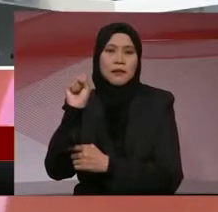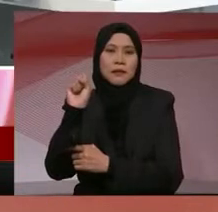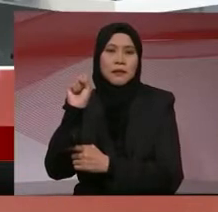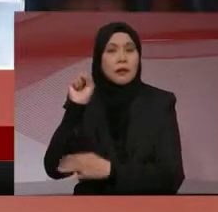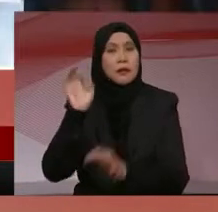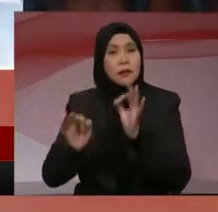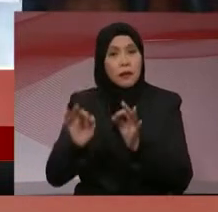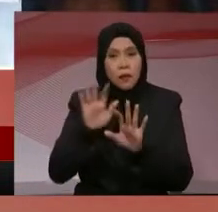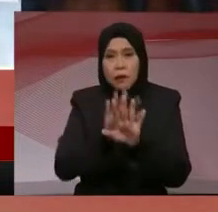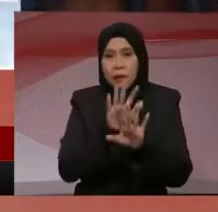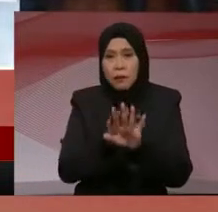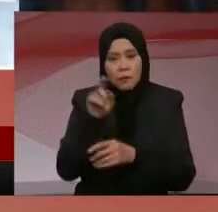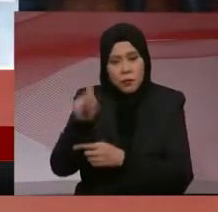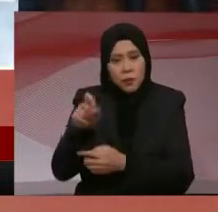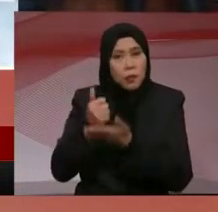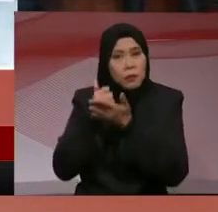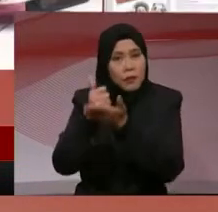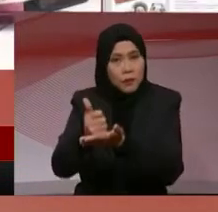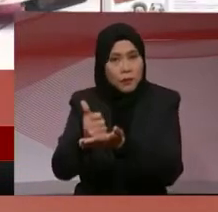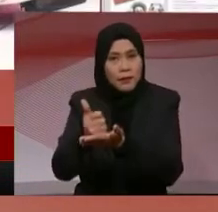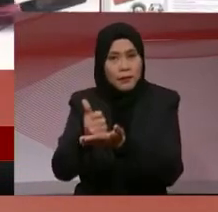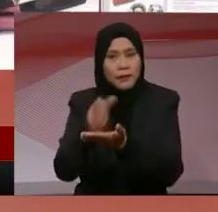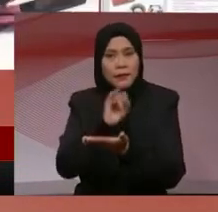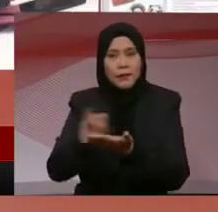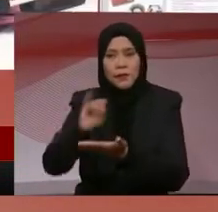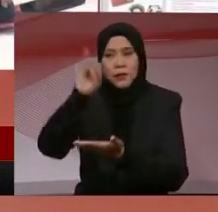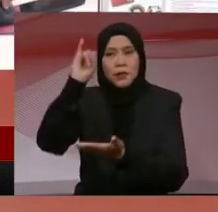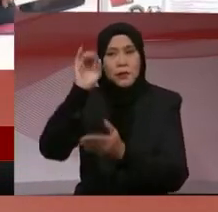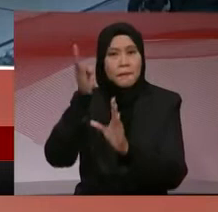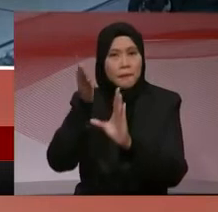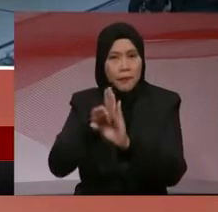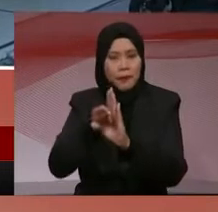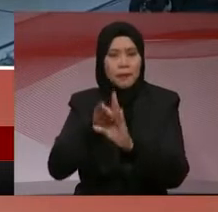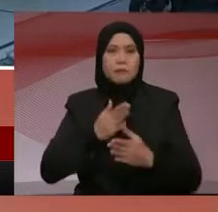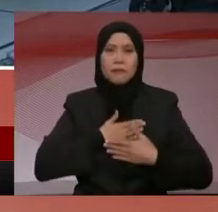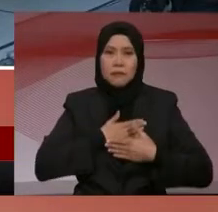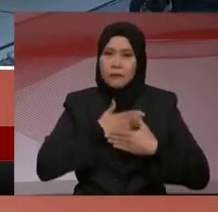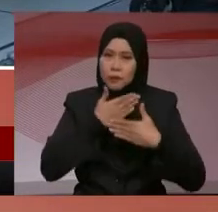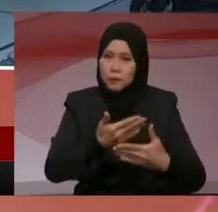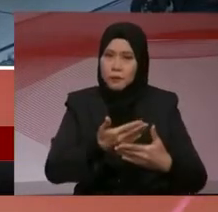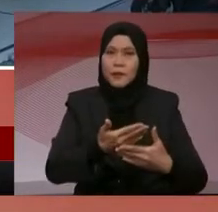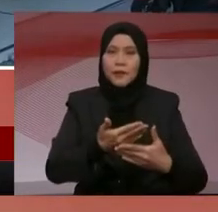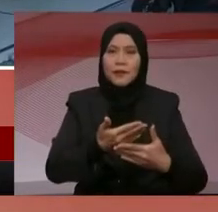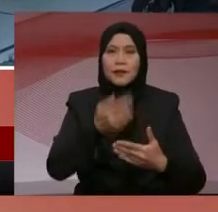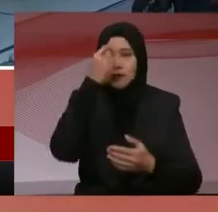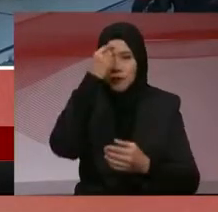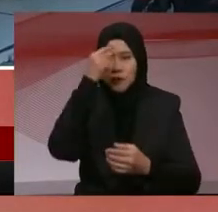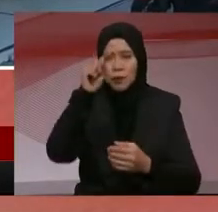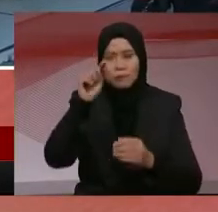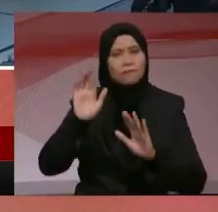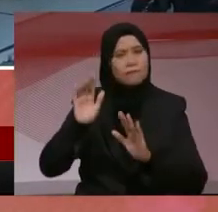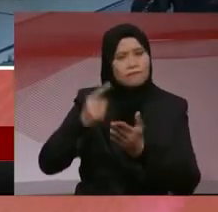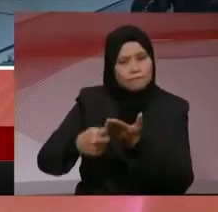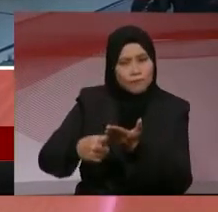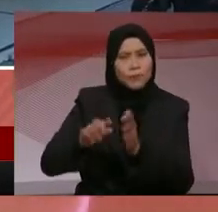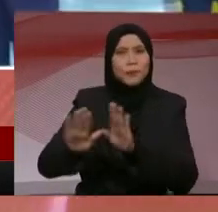Sekiranya lebih ramai memerlukan bantuan, institusi perbankan telah memberikan komitmen untuk